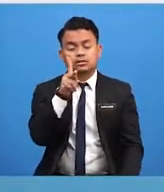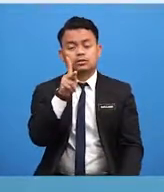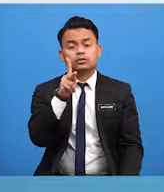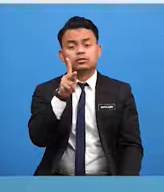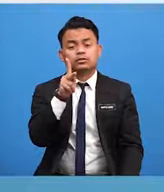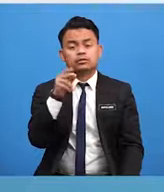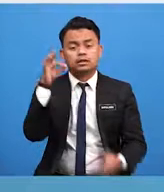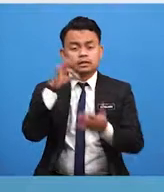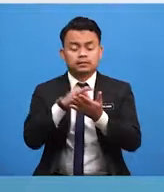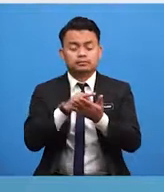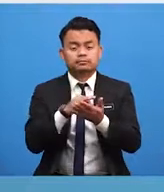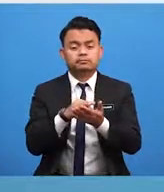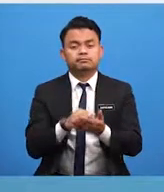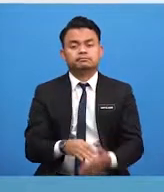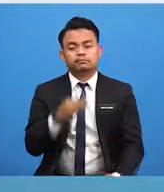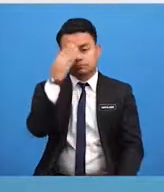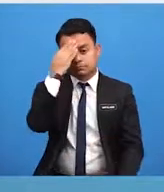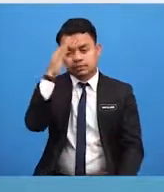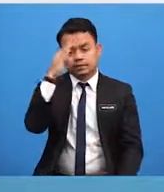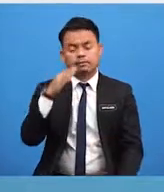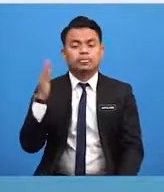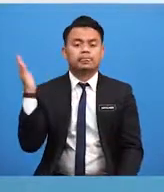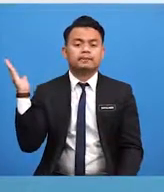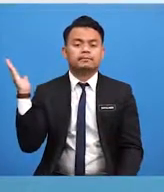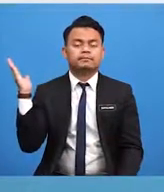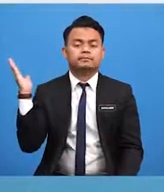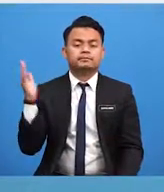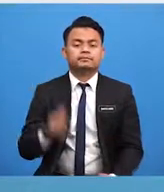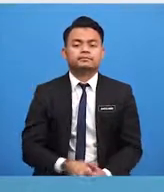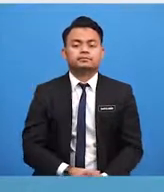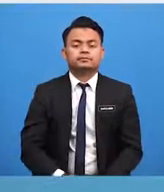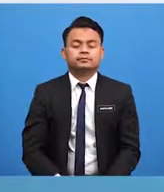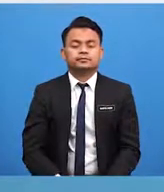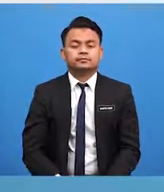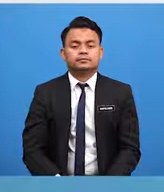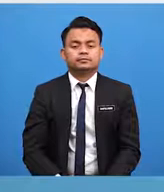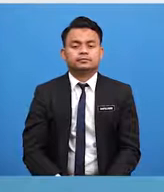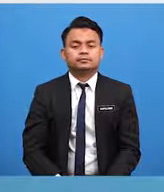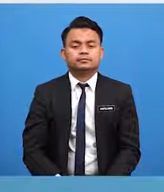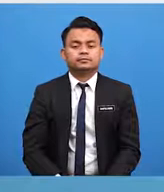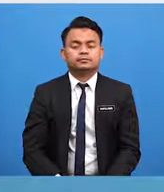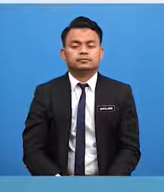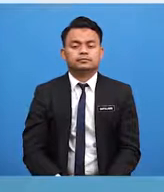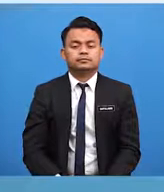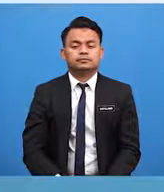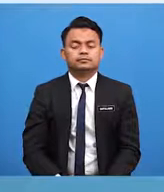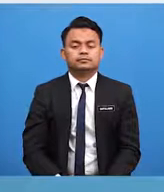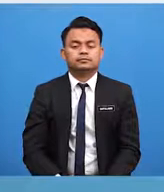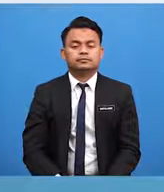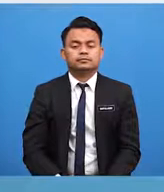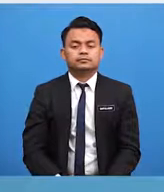Ya, bijak. Cenua, stainless steel ladle dan periuk